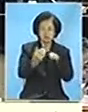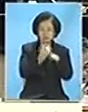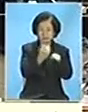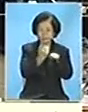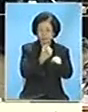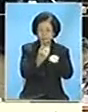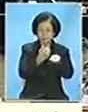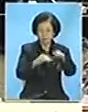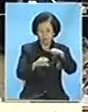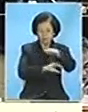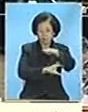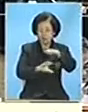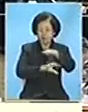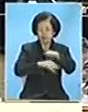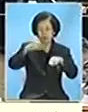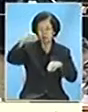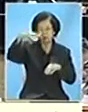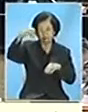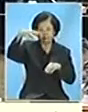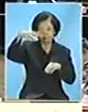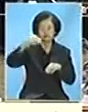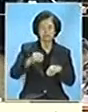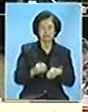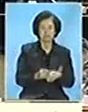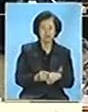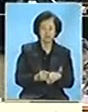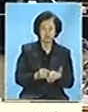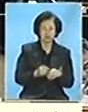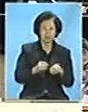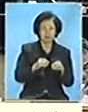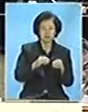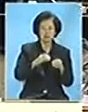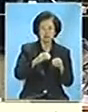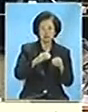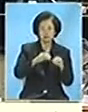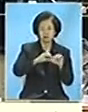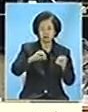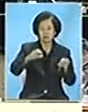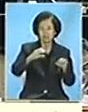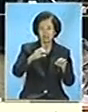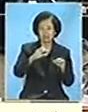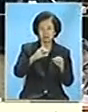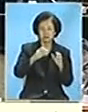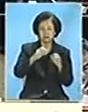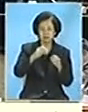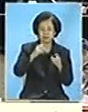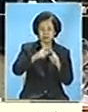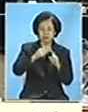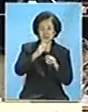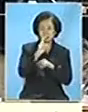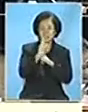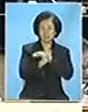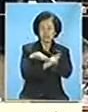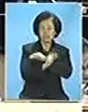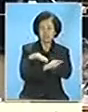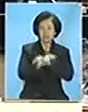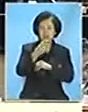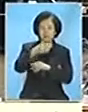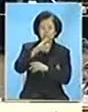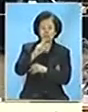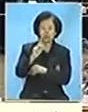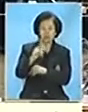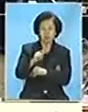นโครงการรถไฟฟ้ามหานครสายเฉลิมราชมงคลในท้องที่เขตห้วยขวางเขตวัฒ